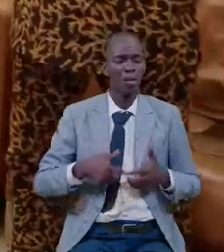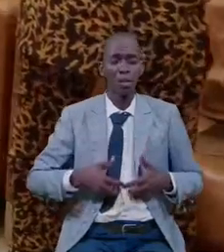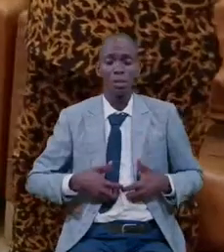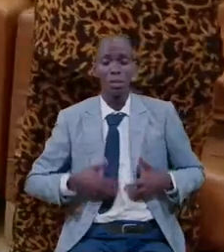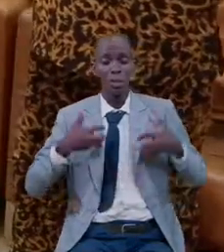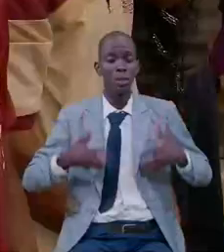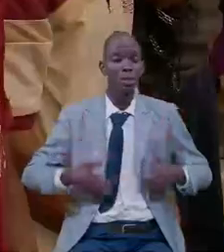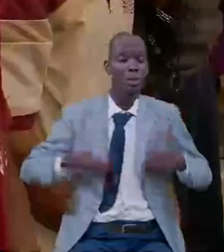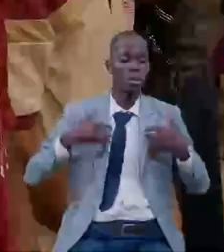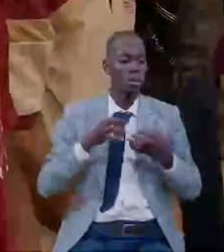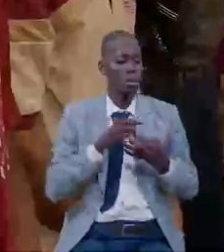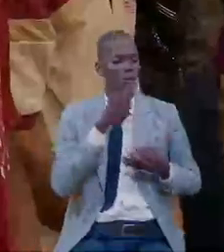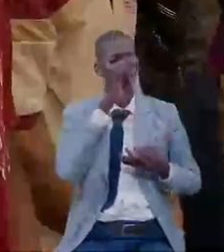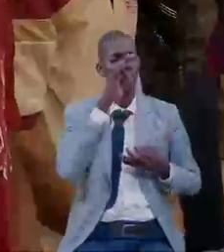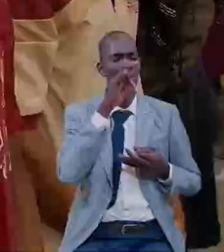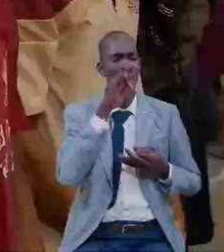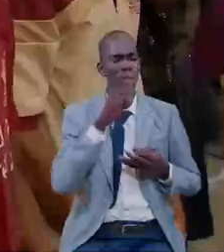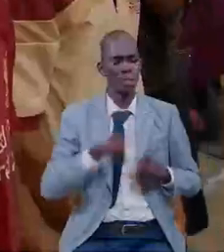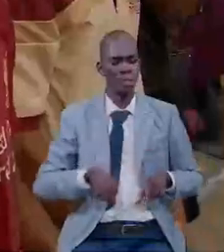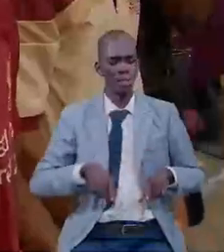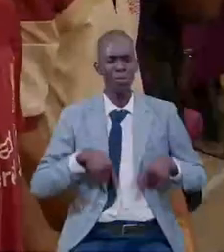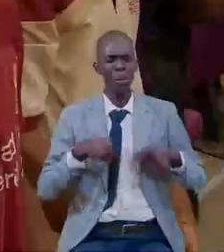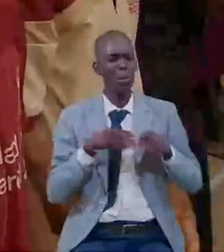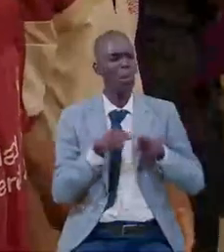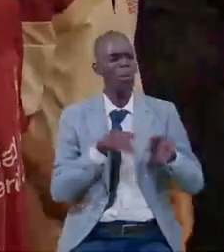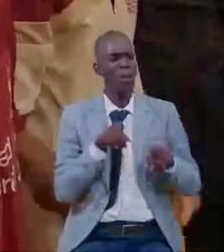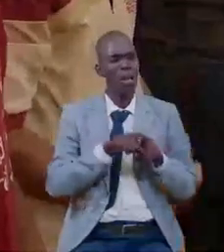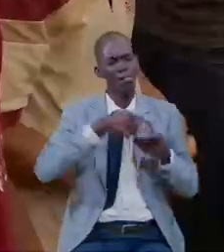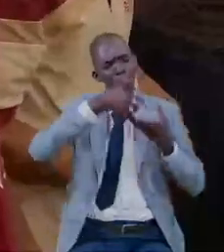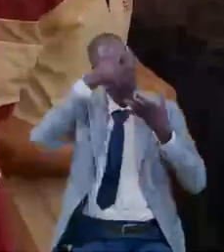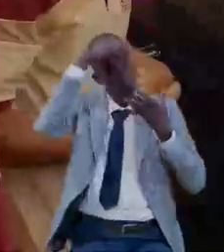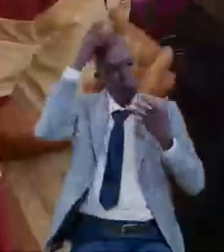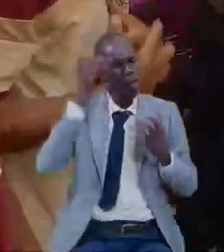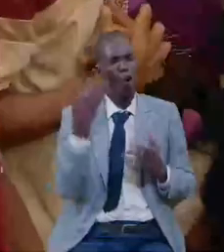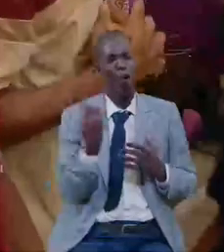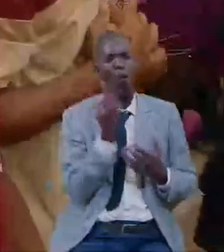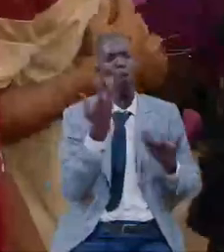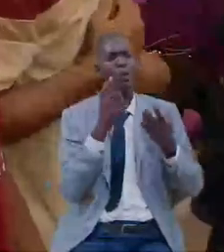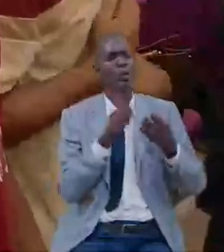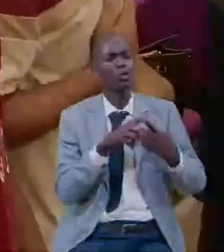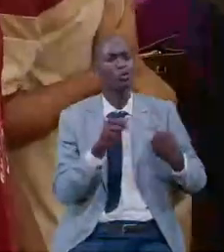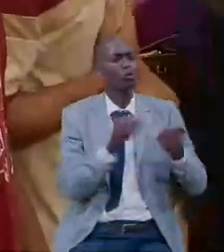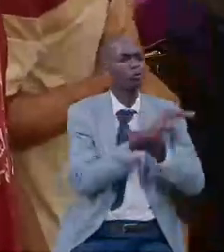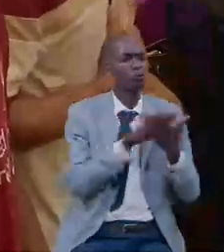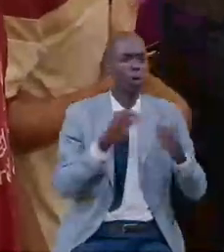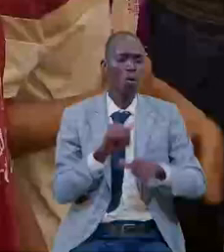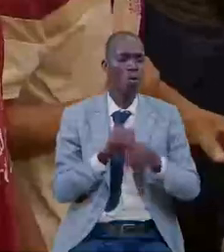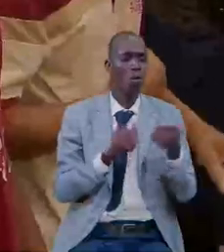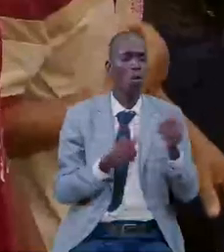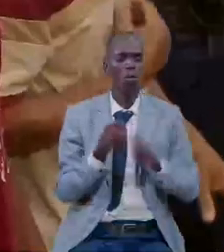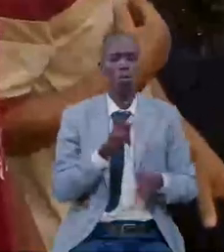L'esprit d'agression, vivre comme un lion qui veut tomber sur les autres, les